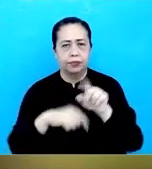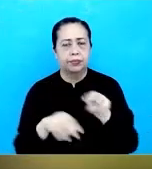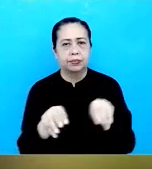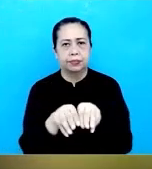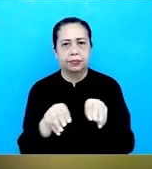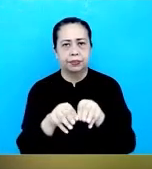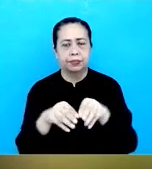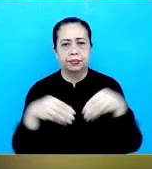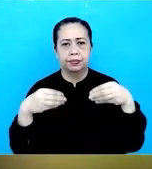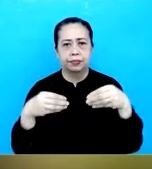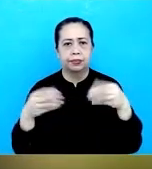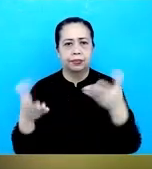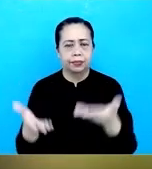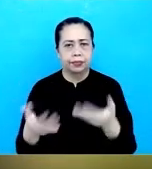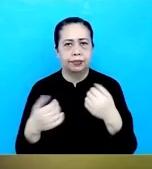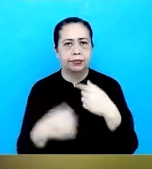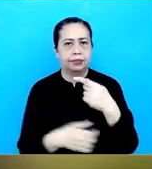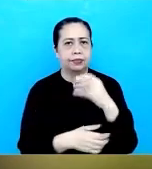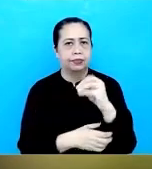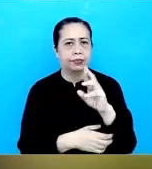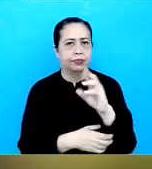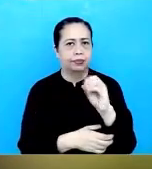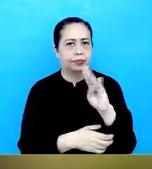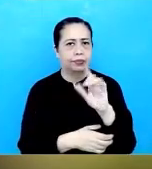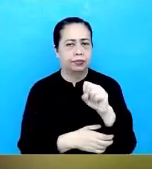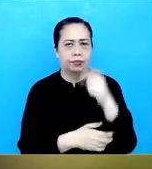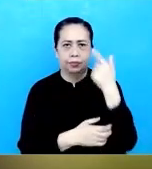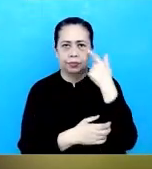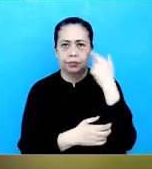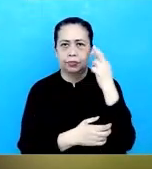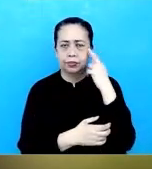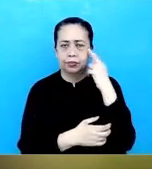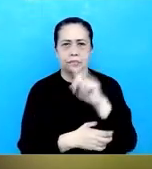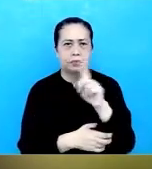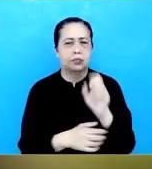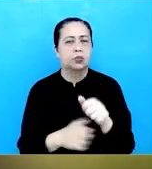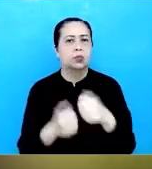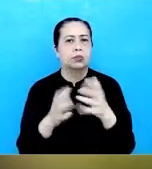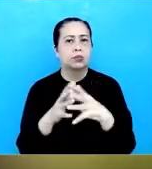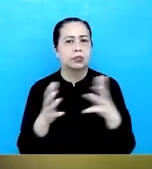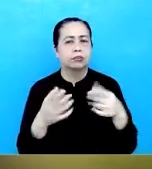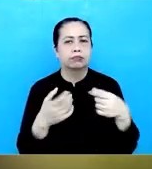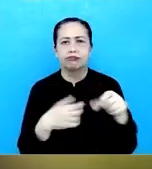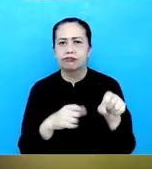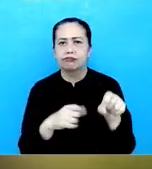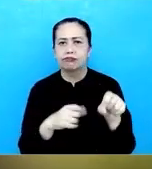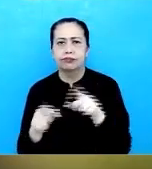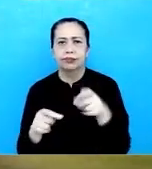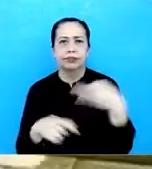nasa frontline ng balitang yan si Gio Robles. Gio, kamusta na ang bentahan ng isda dyan ngayon?